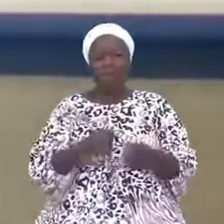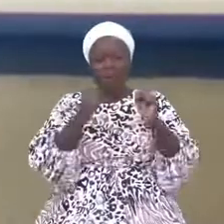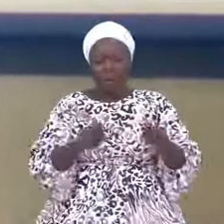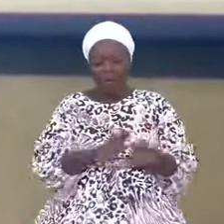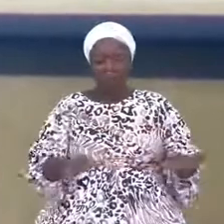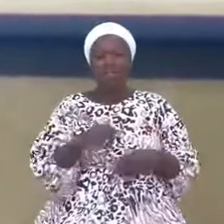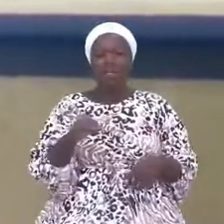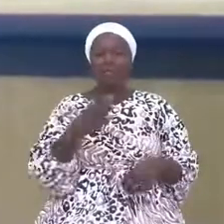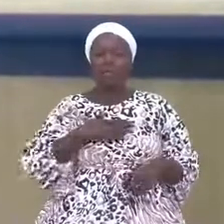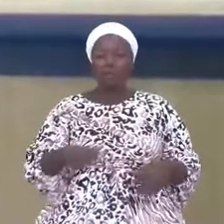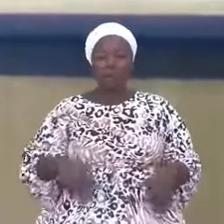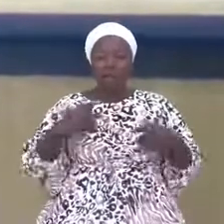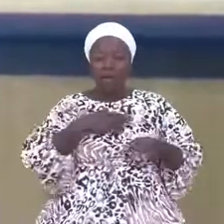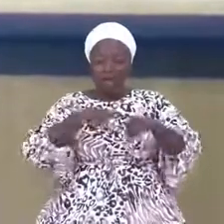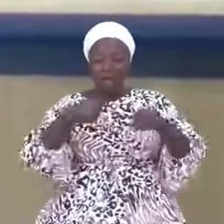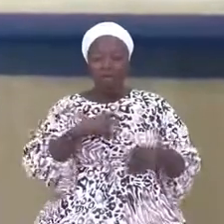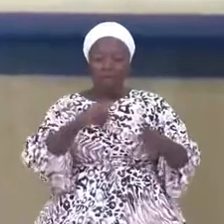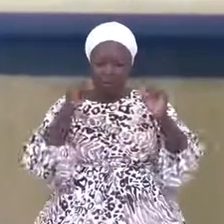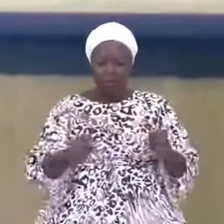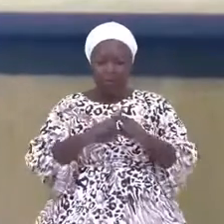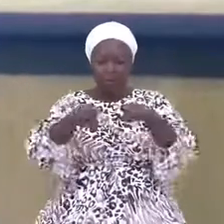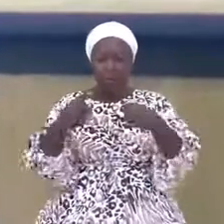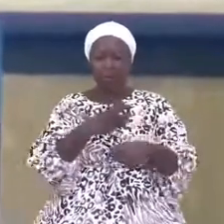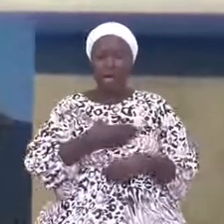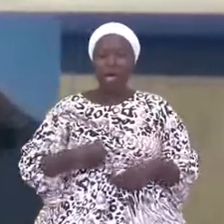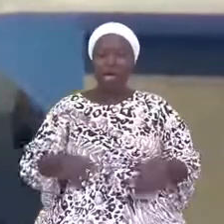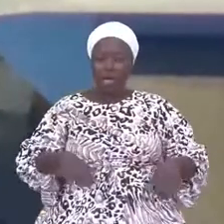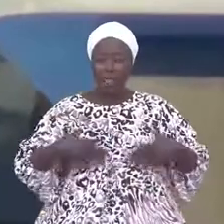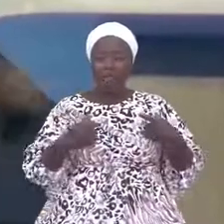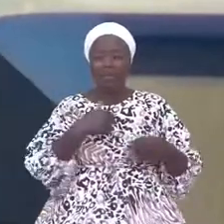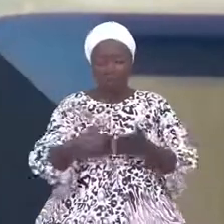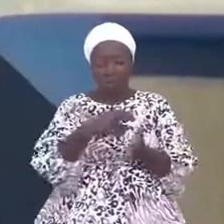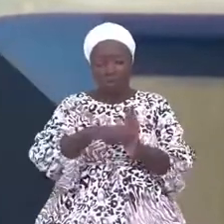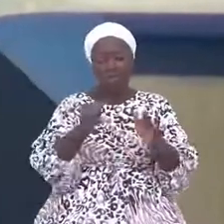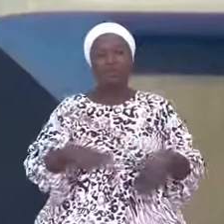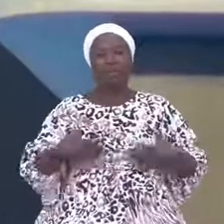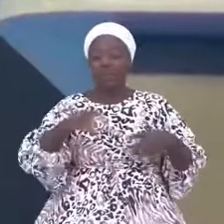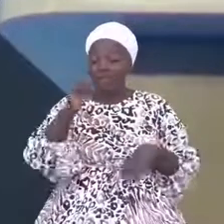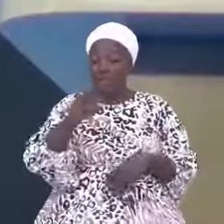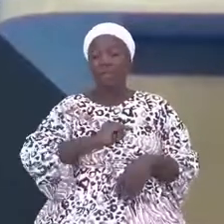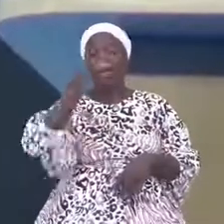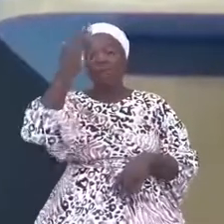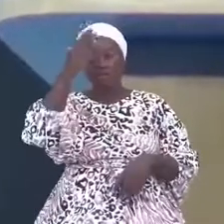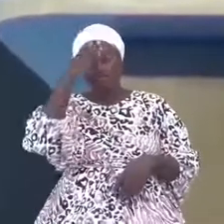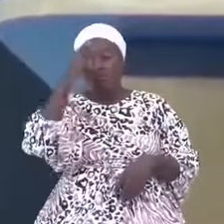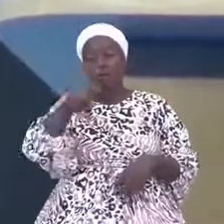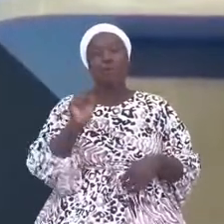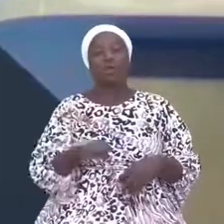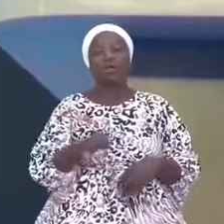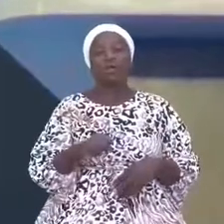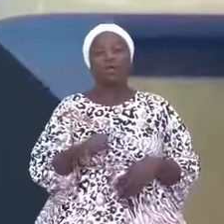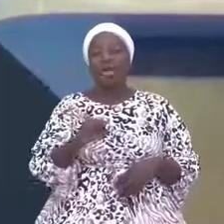ma vie et ôter l'impuissance de ma vie et me donner la puissance d'aller mener une nouvelle